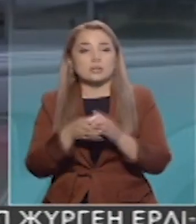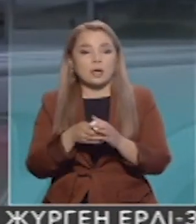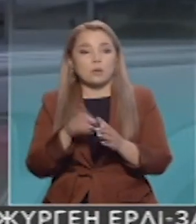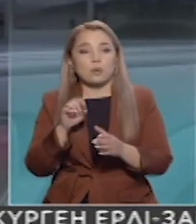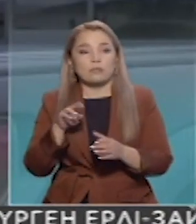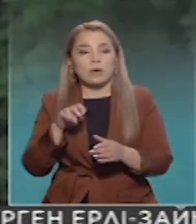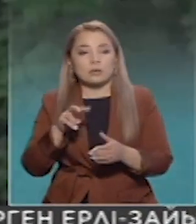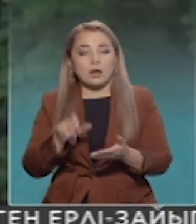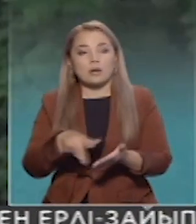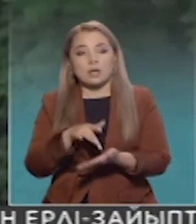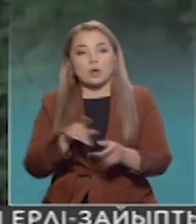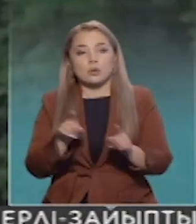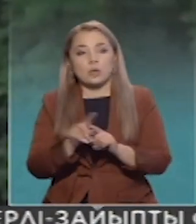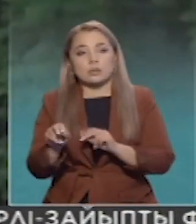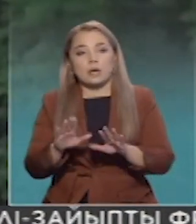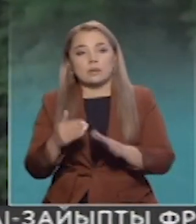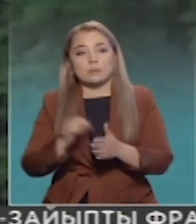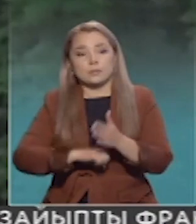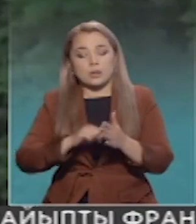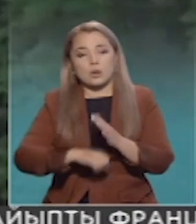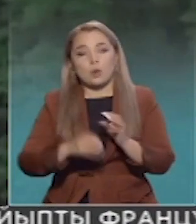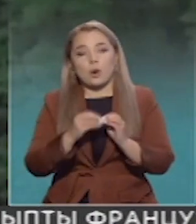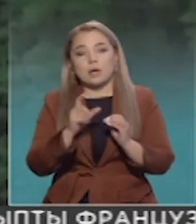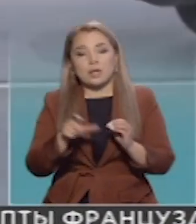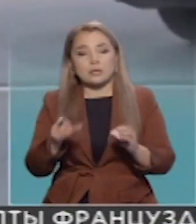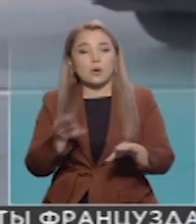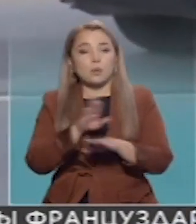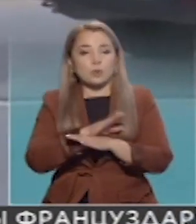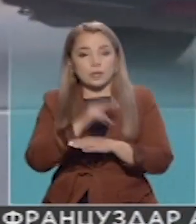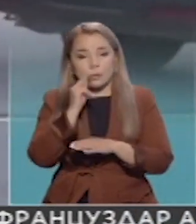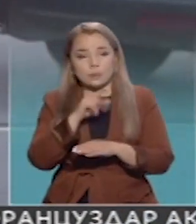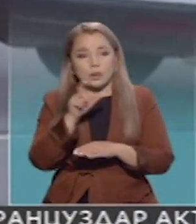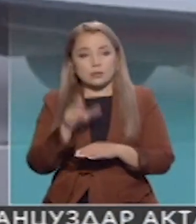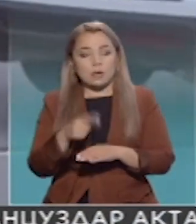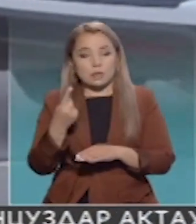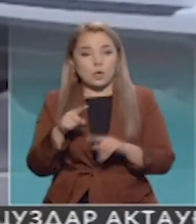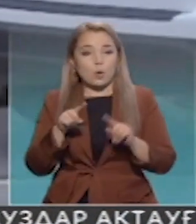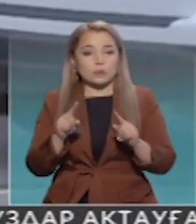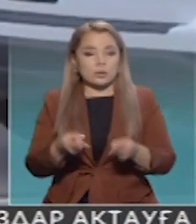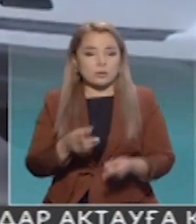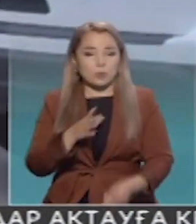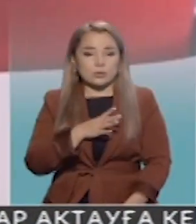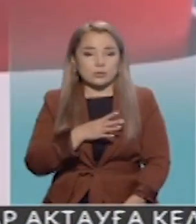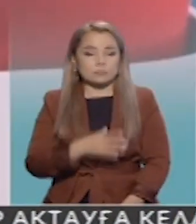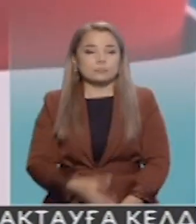Буффало қаласында дәл осындай оқиға кезінде 10 адам көз жұмып, бір күдікті қамауға алынған еді.